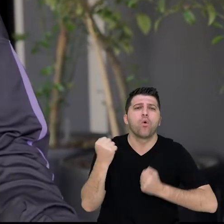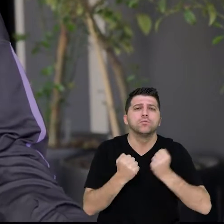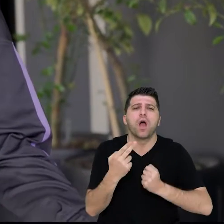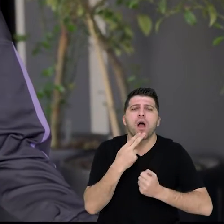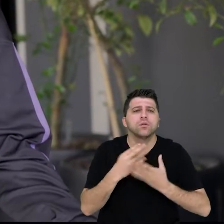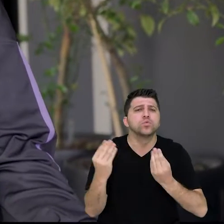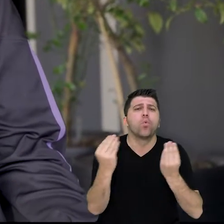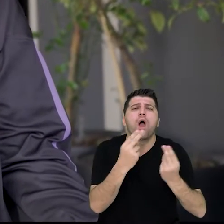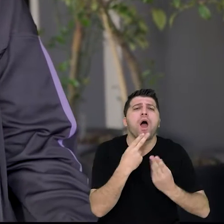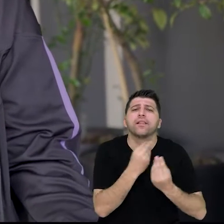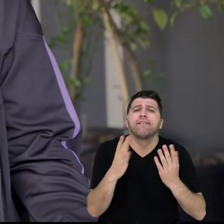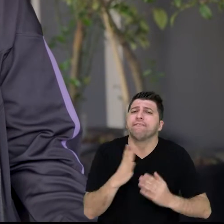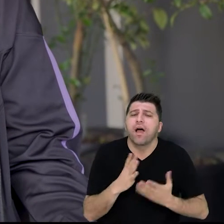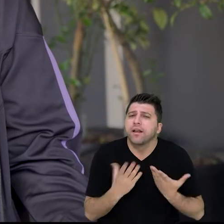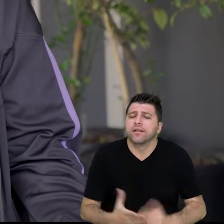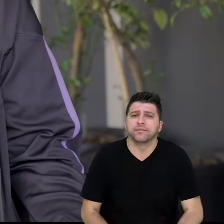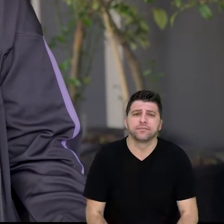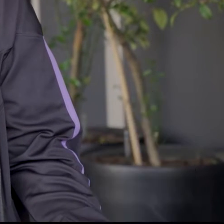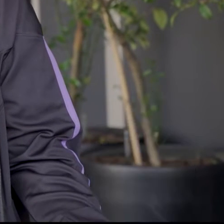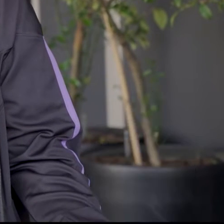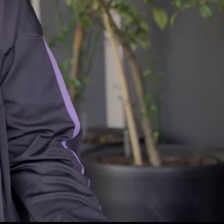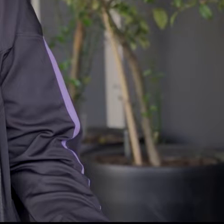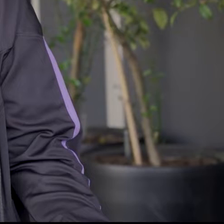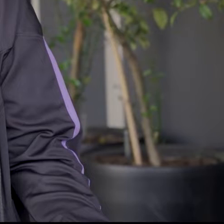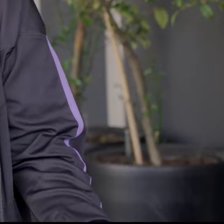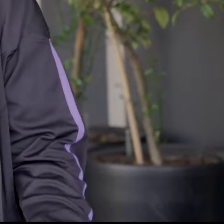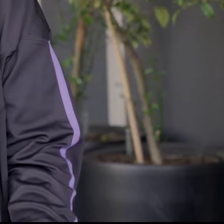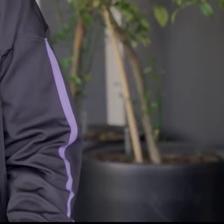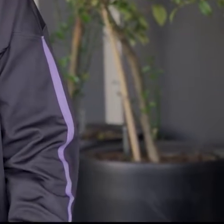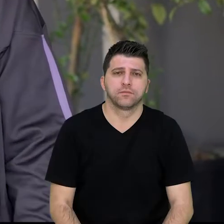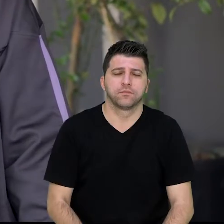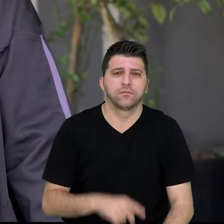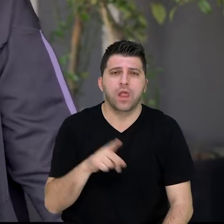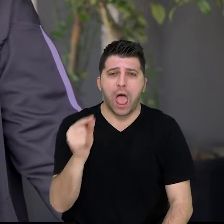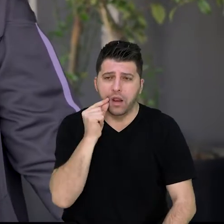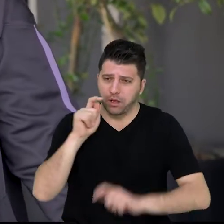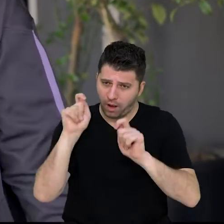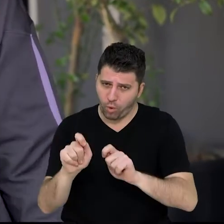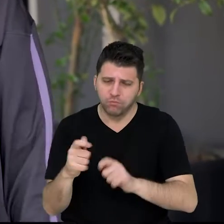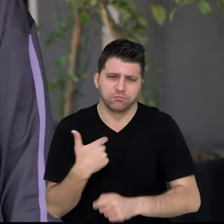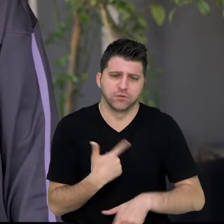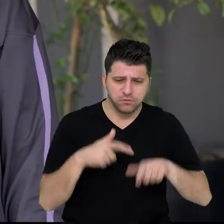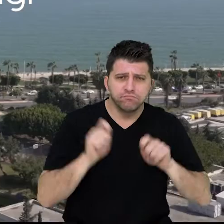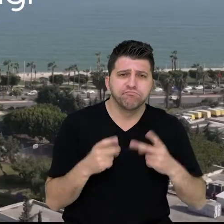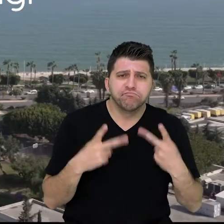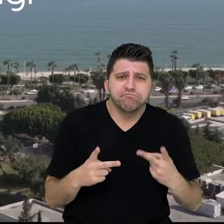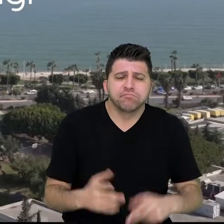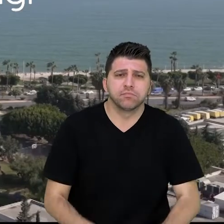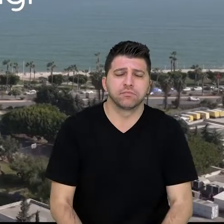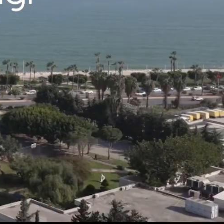çok yerde kadınlar var yani Gülperi Gürkan Taksi Şoförü bunun erkek yapabiliyorsa Biz de yapabiliriz